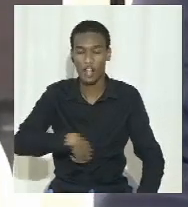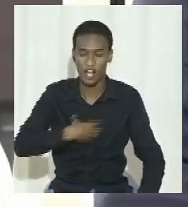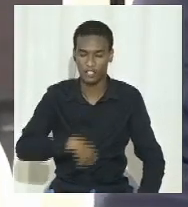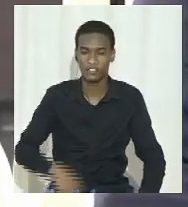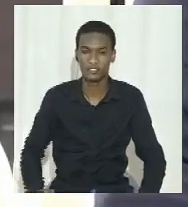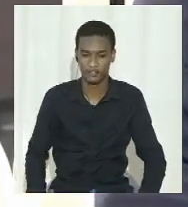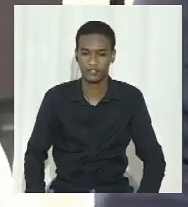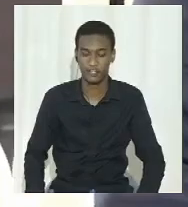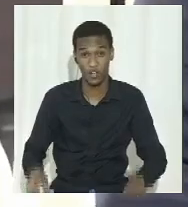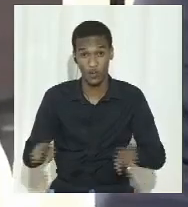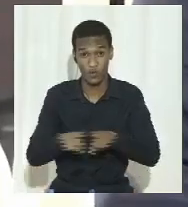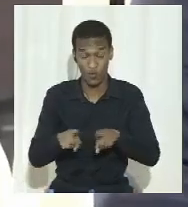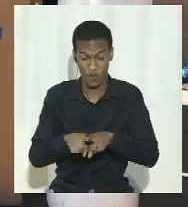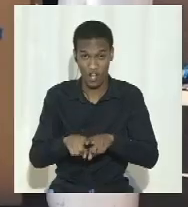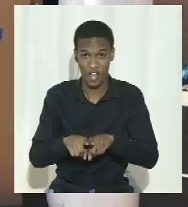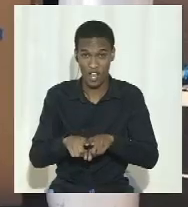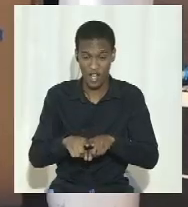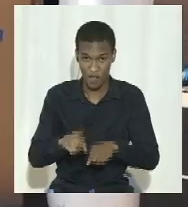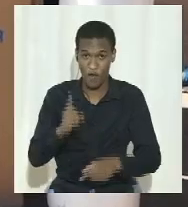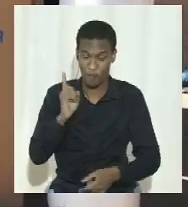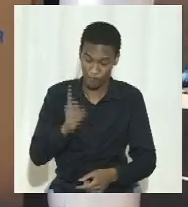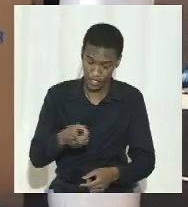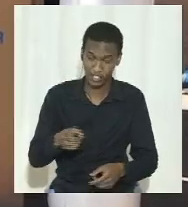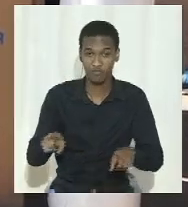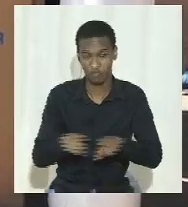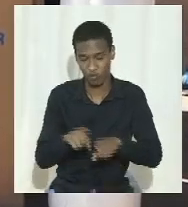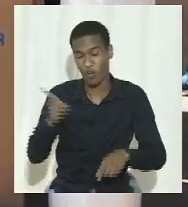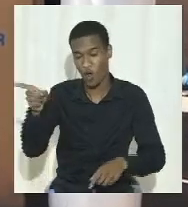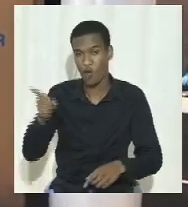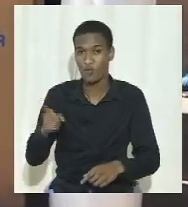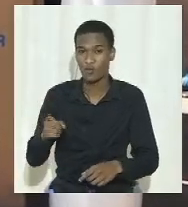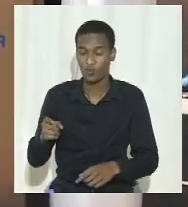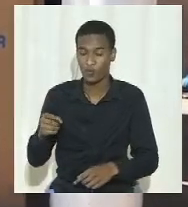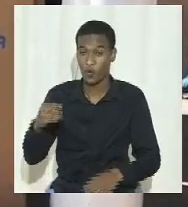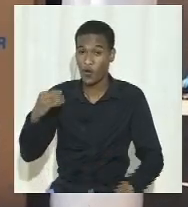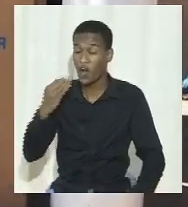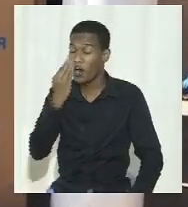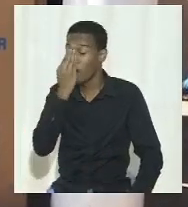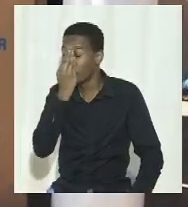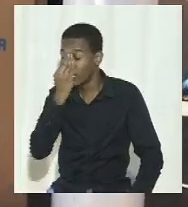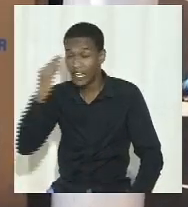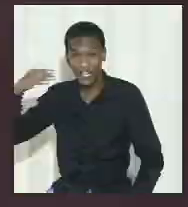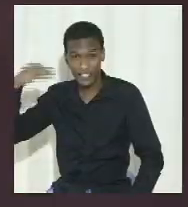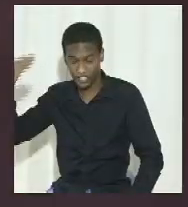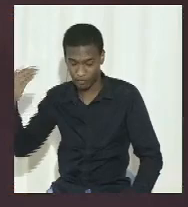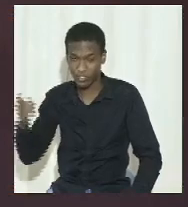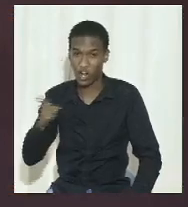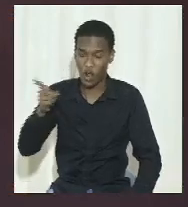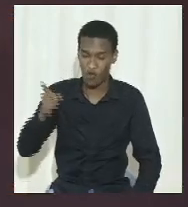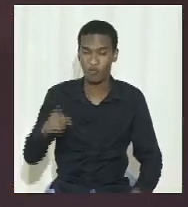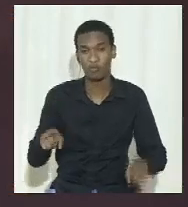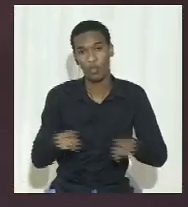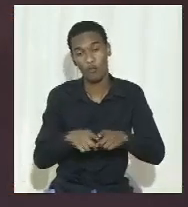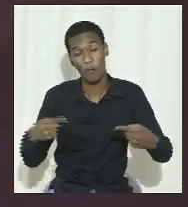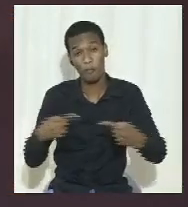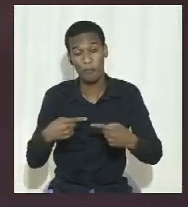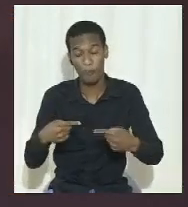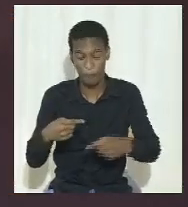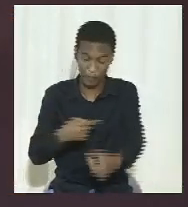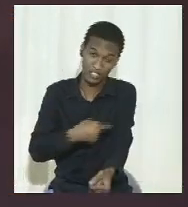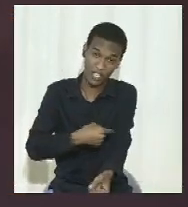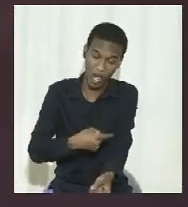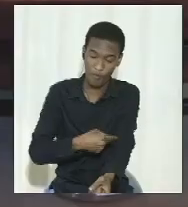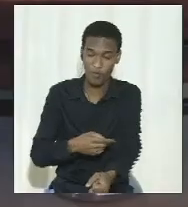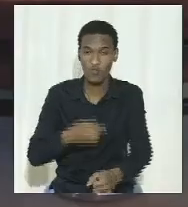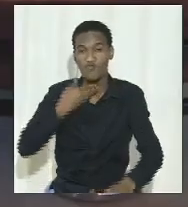misy ihany koa ny concentrateur d'oxygène izay hitsaboana an'ireo izay manana forme modéré misy 50 izy